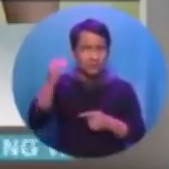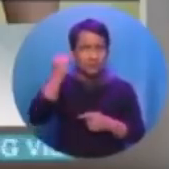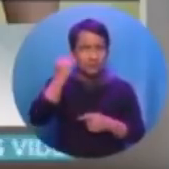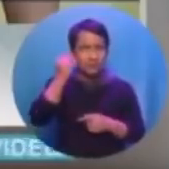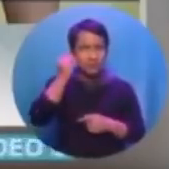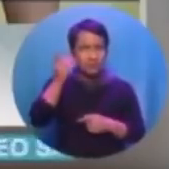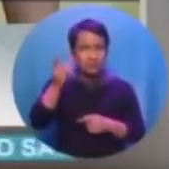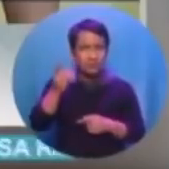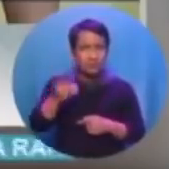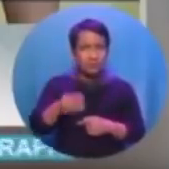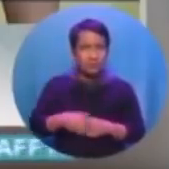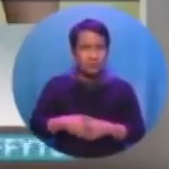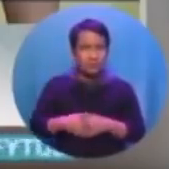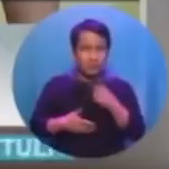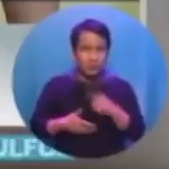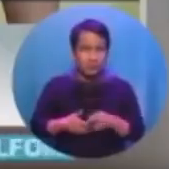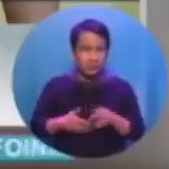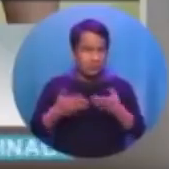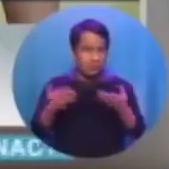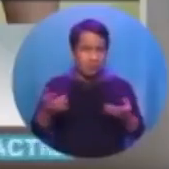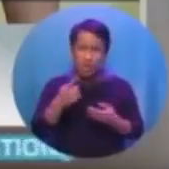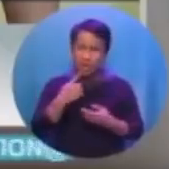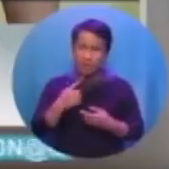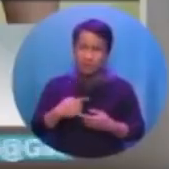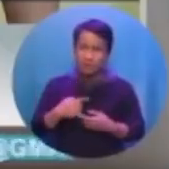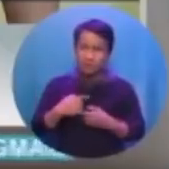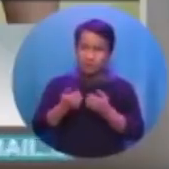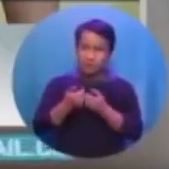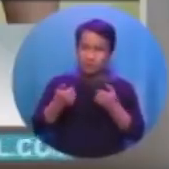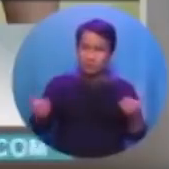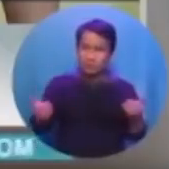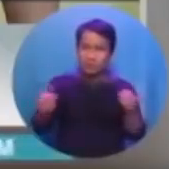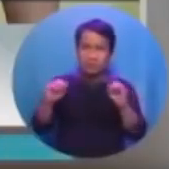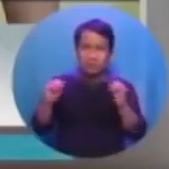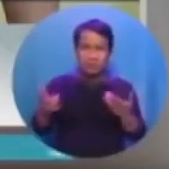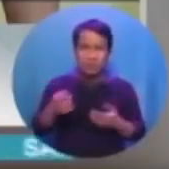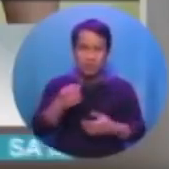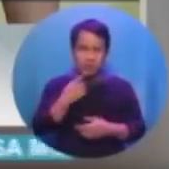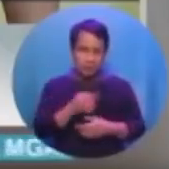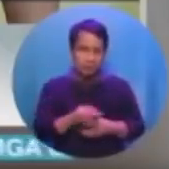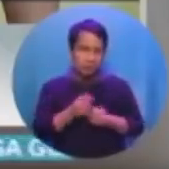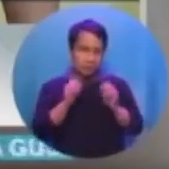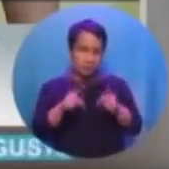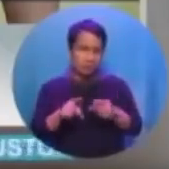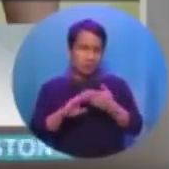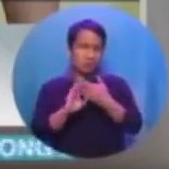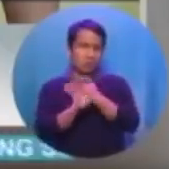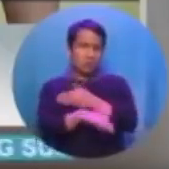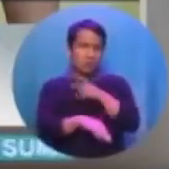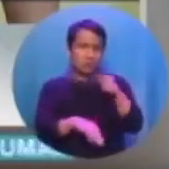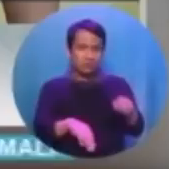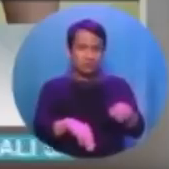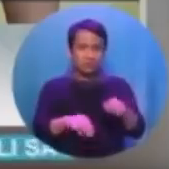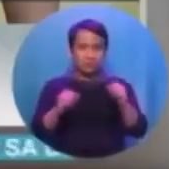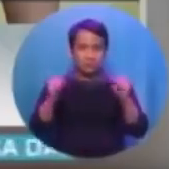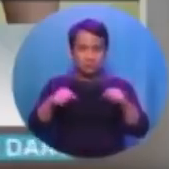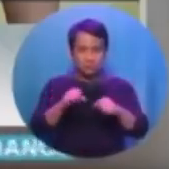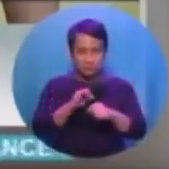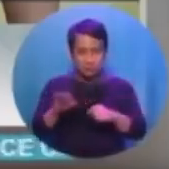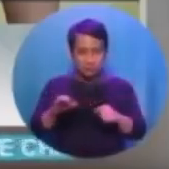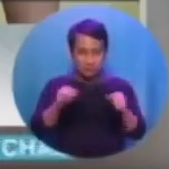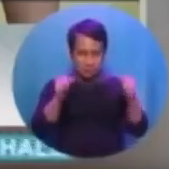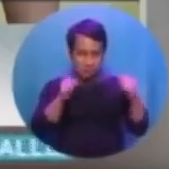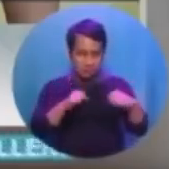Hindi, kasi Jordan, inihinangin mo kami, wala kang sinabi na, hiwalay na tayo, ganyan. Sinabi mo lang na, babalikan mo kami kung magkaayos